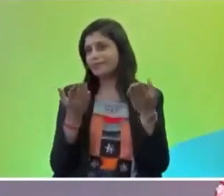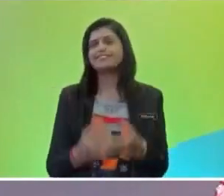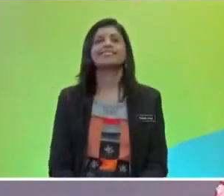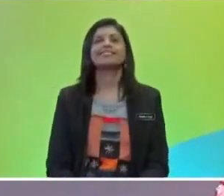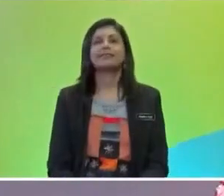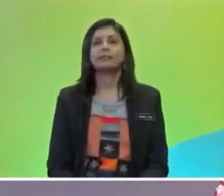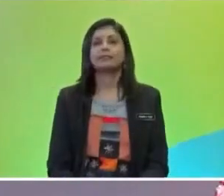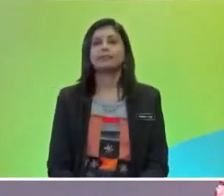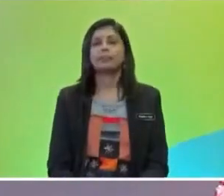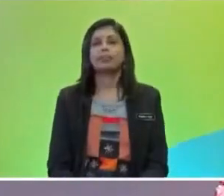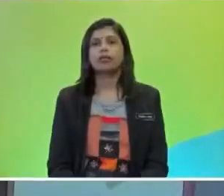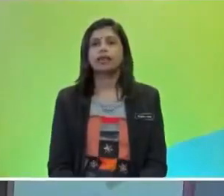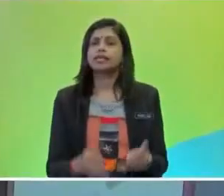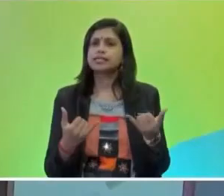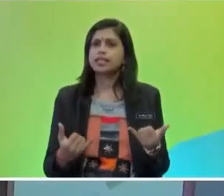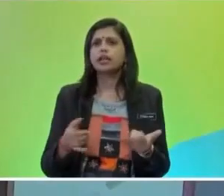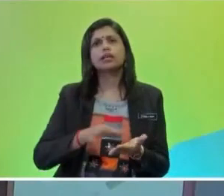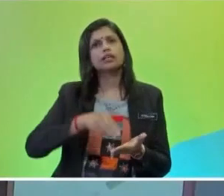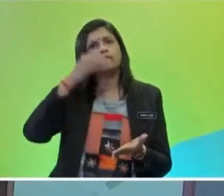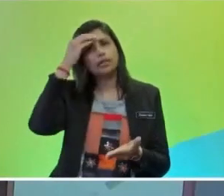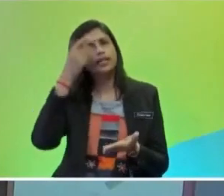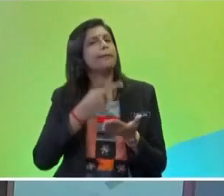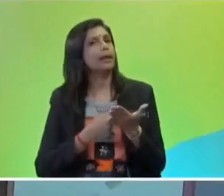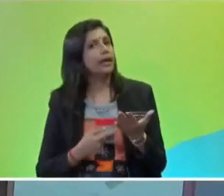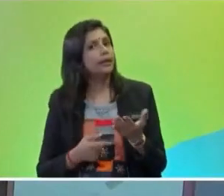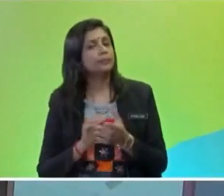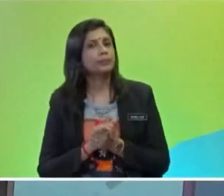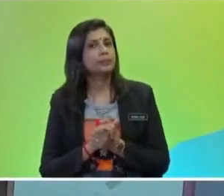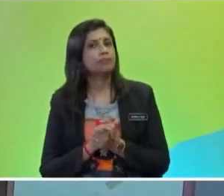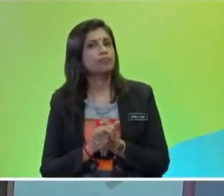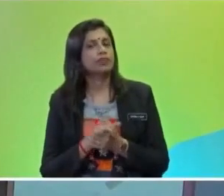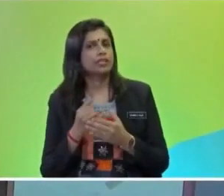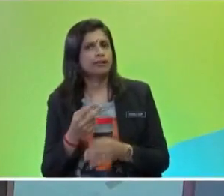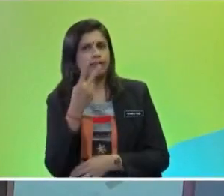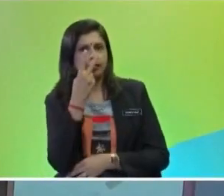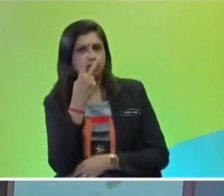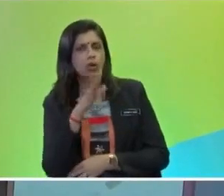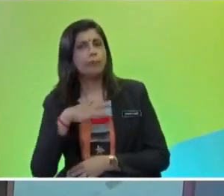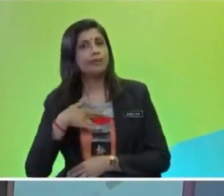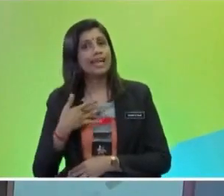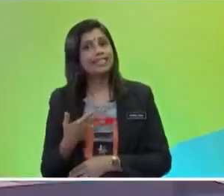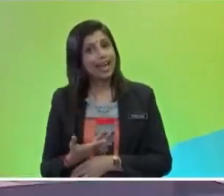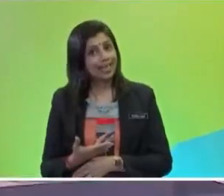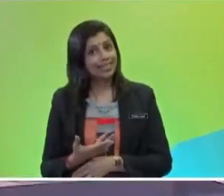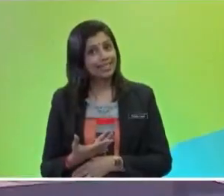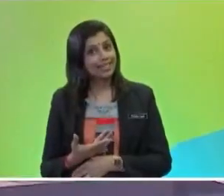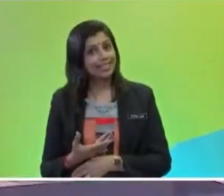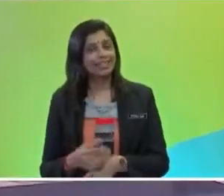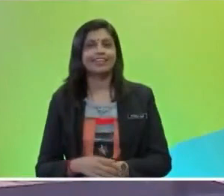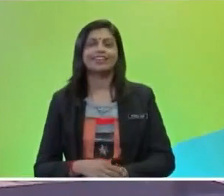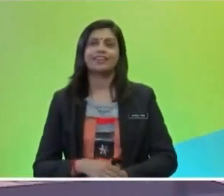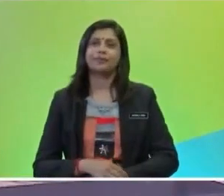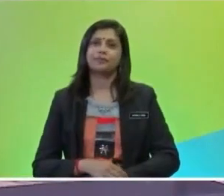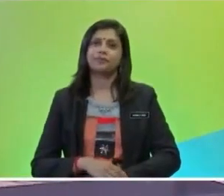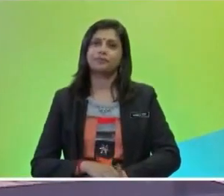kita akan buat untuk segmen ni? Okey, baik. Okey. Kita akan lihat perasaan hari ini. Okey. Okey, perasaan kali ini. Okey. Okay,